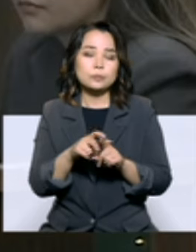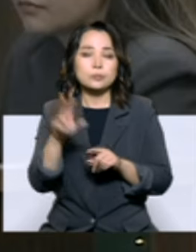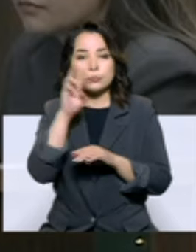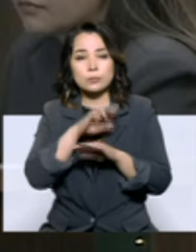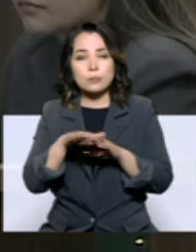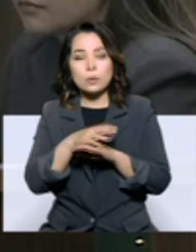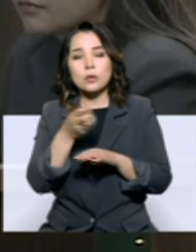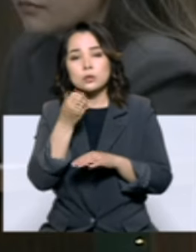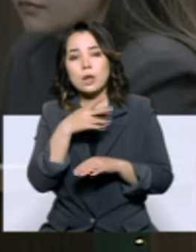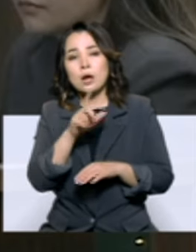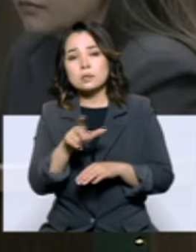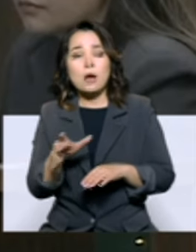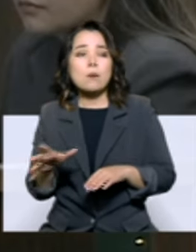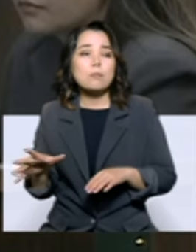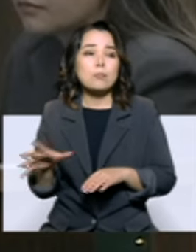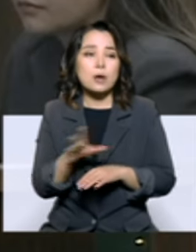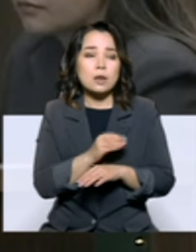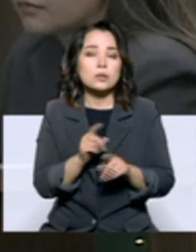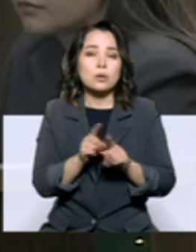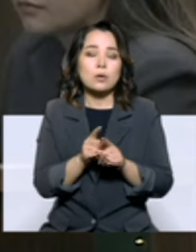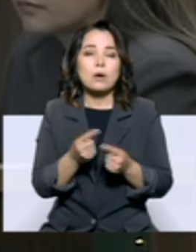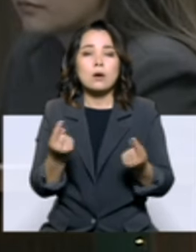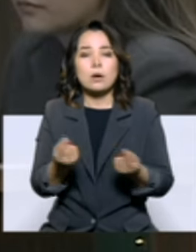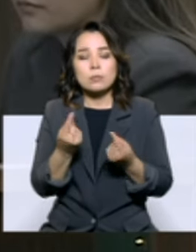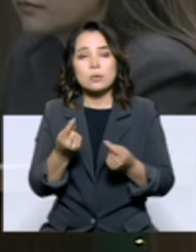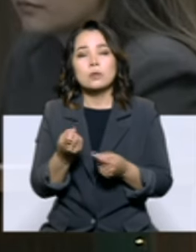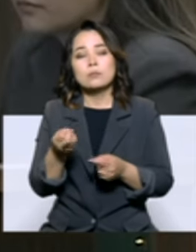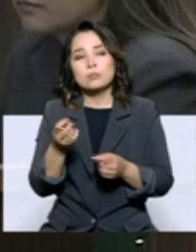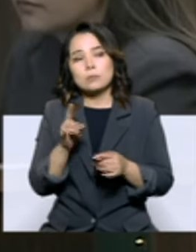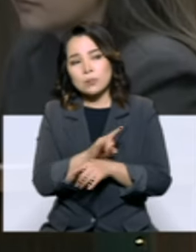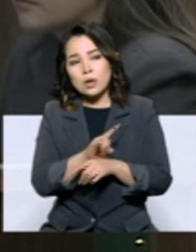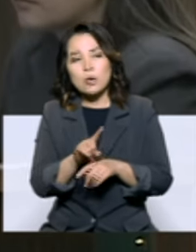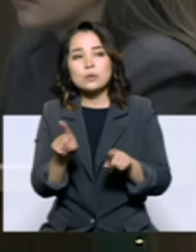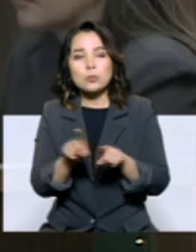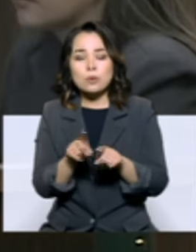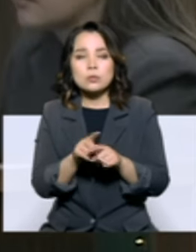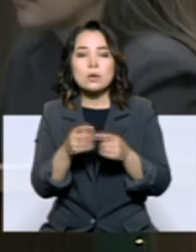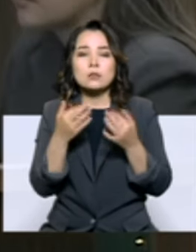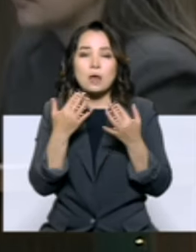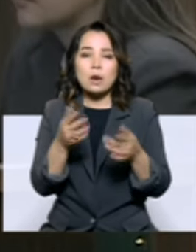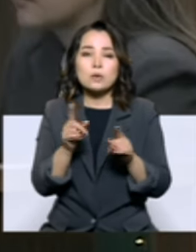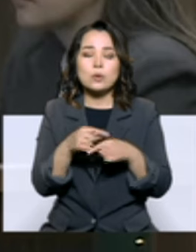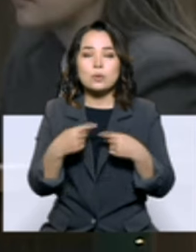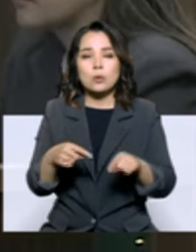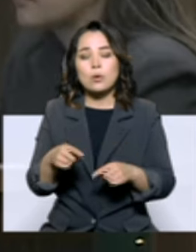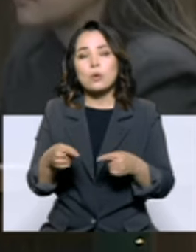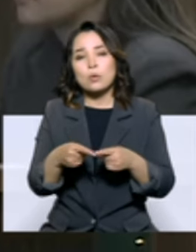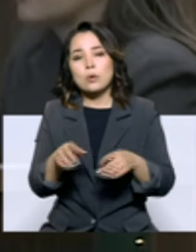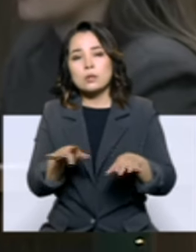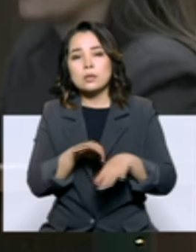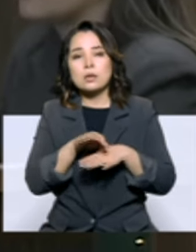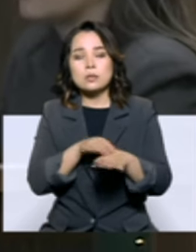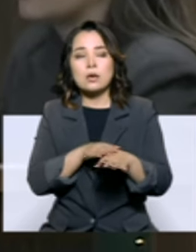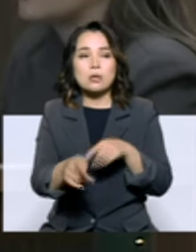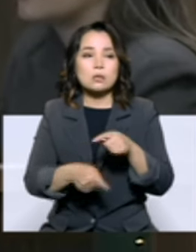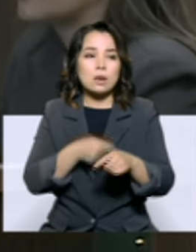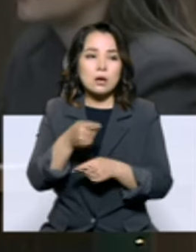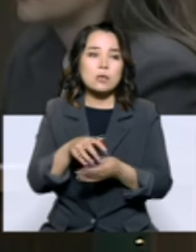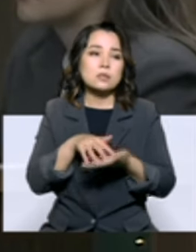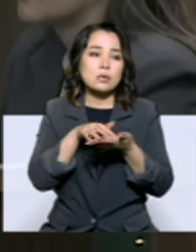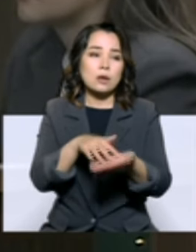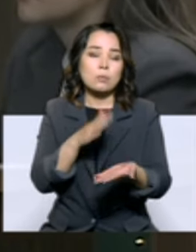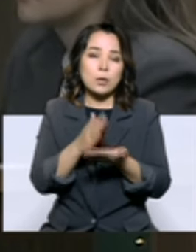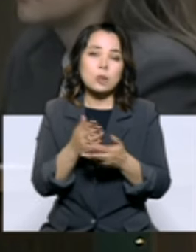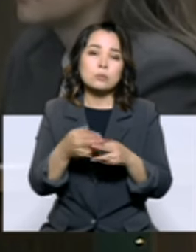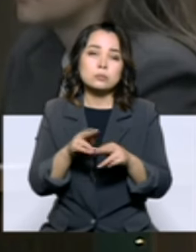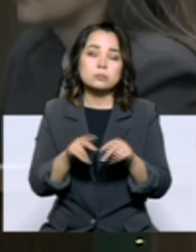Елдегі жақсы адамдардың бәрінің үстінен бекер өтірік шапты талады деген әртүрлі уголовный іс көрсетіп арыз береді.